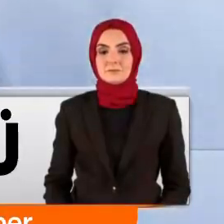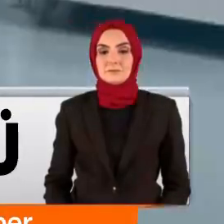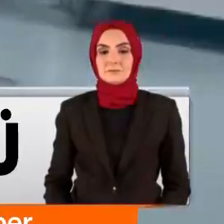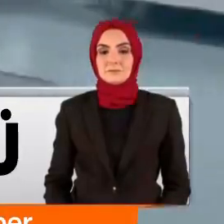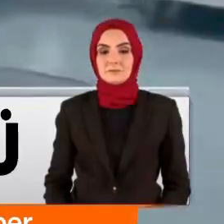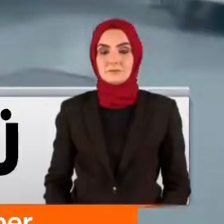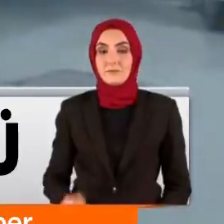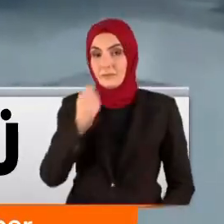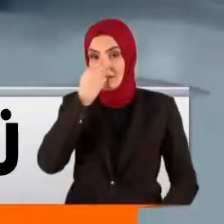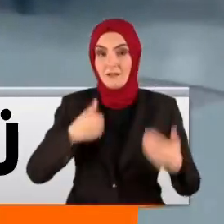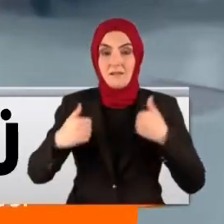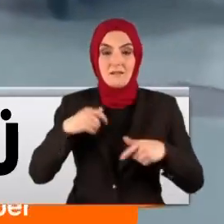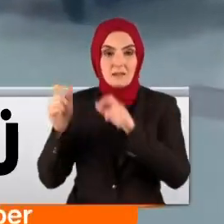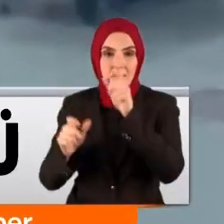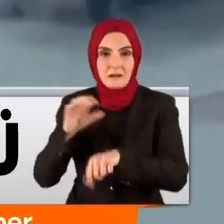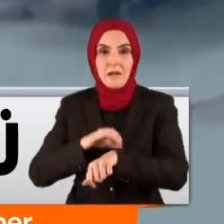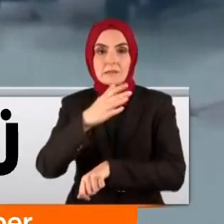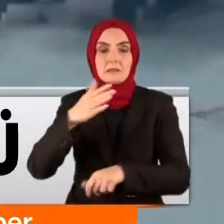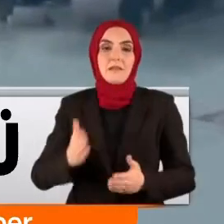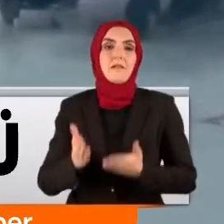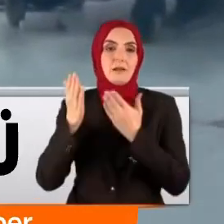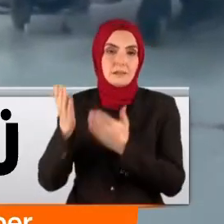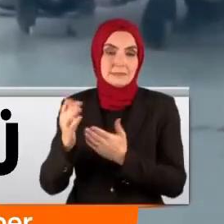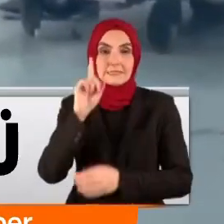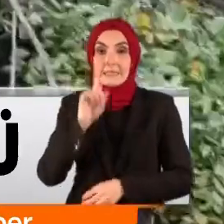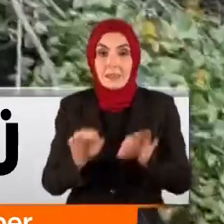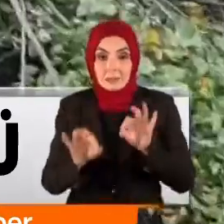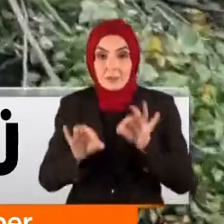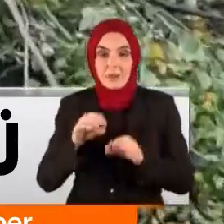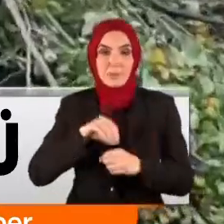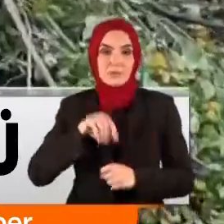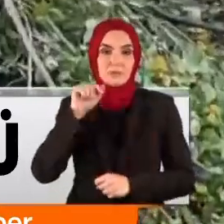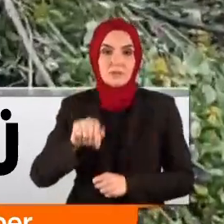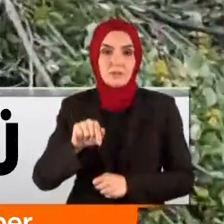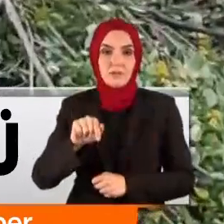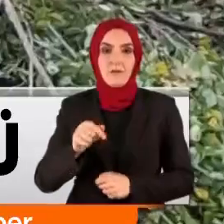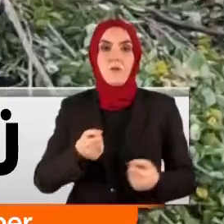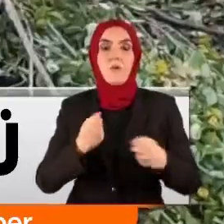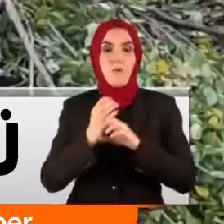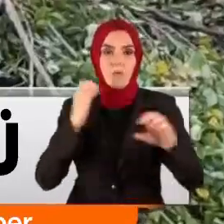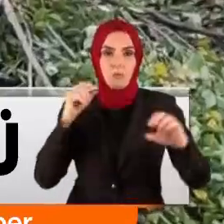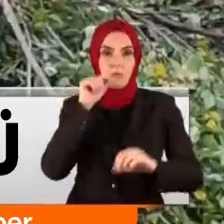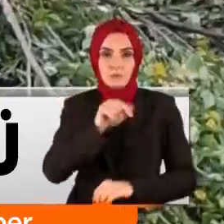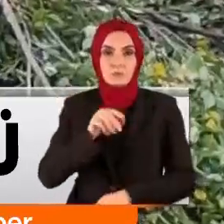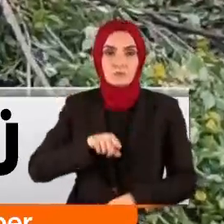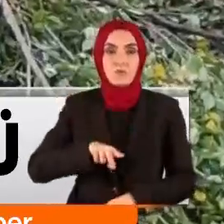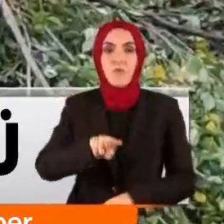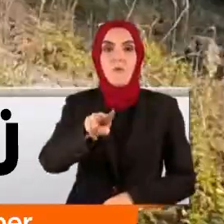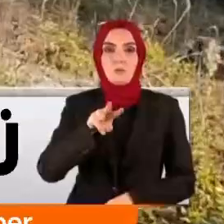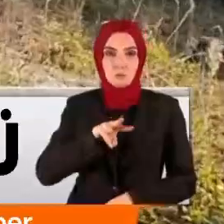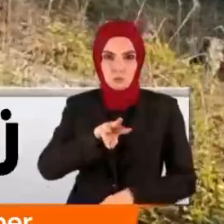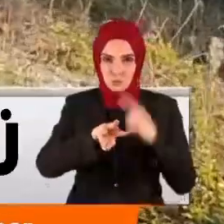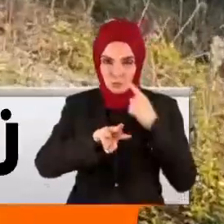Kırmızı halatı. Yaralılar hastaneye kaldırılırken yapılan ilk incelemede otobüsün 3 şeritli yolun sağından ilerlediği belirlendi. Çok